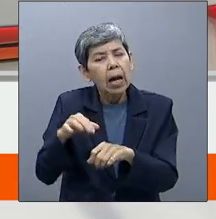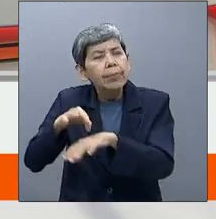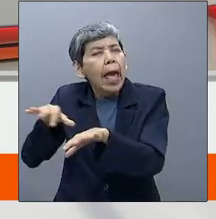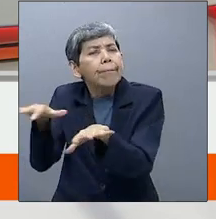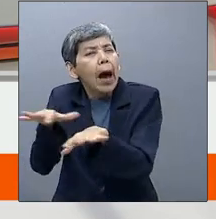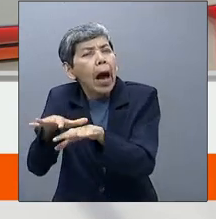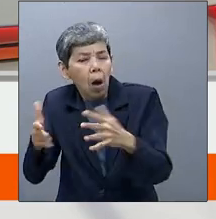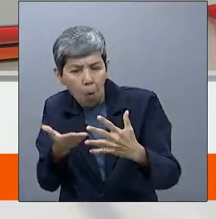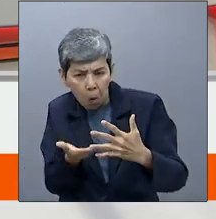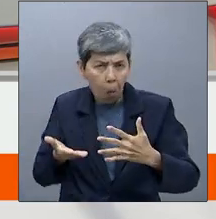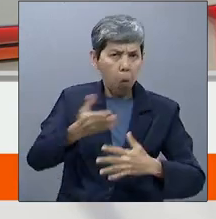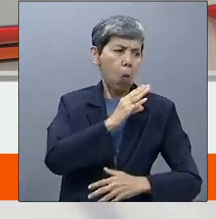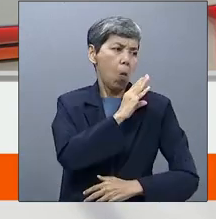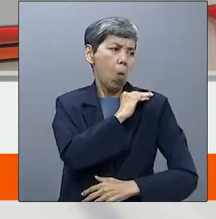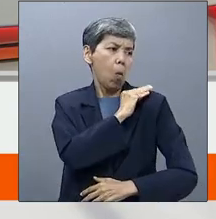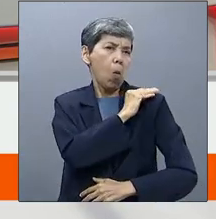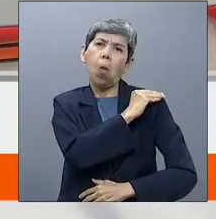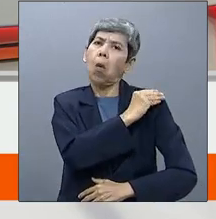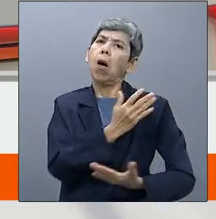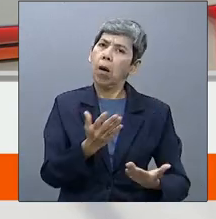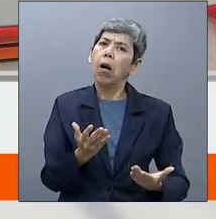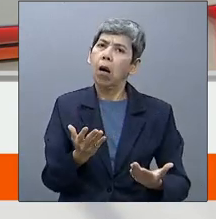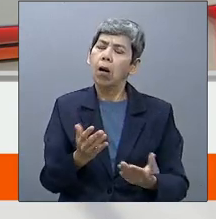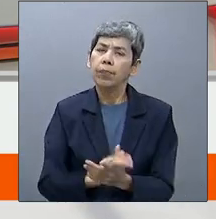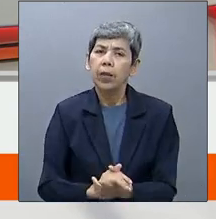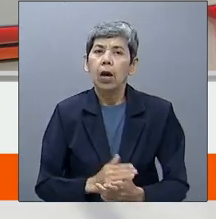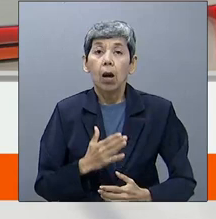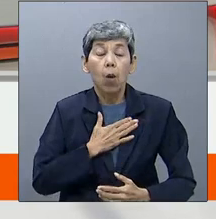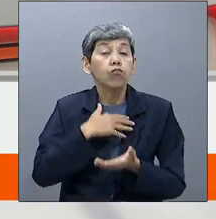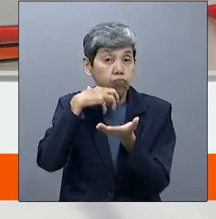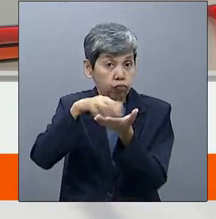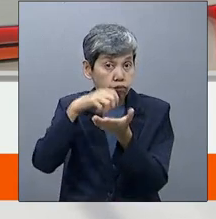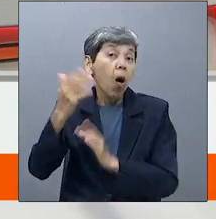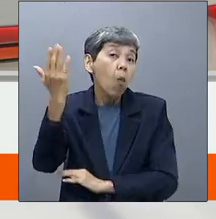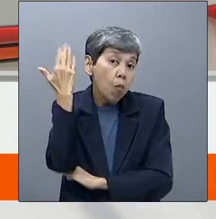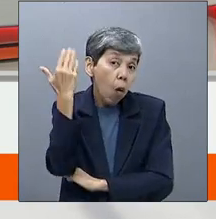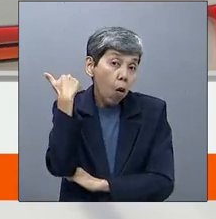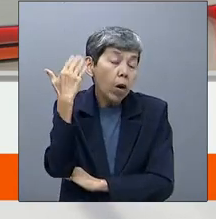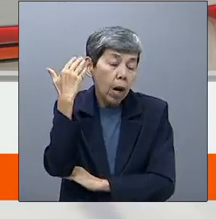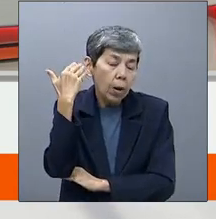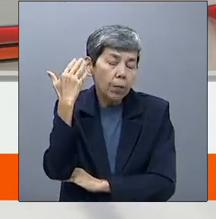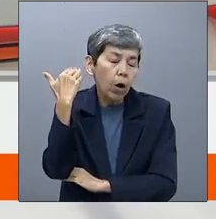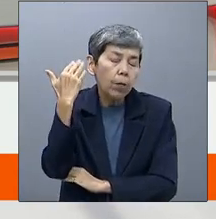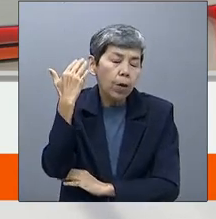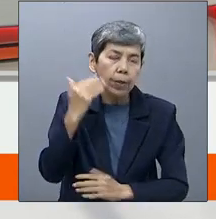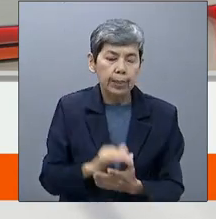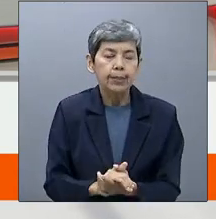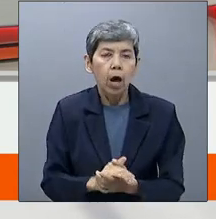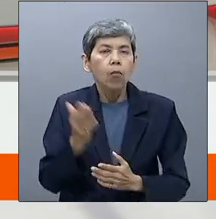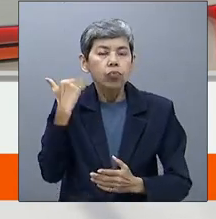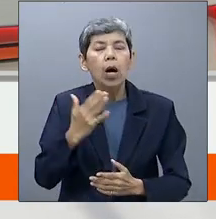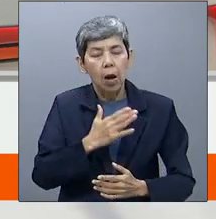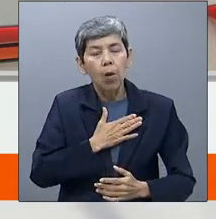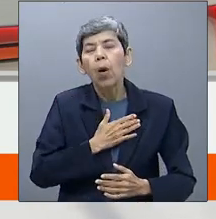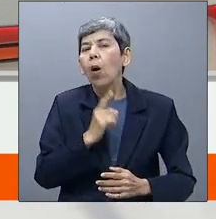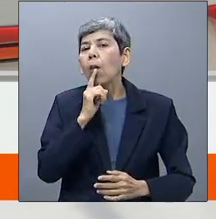จะขึ้นมาเป็นสัญญาบัตรได้นะคะ ผมเท้าความเดิมไปนิดเดียวนะฮะเพื่อไม่เสียเวลาแล้วผมก็จะ